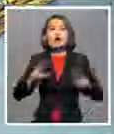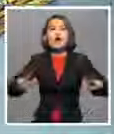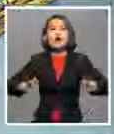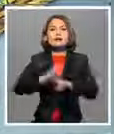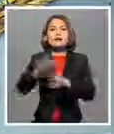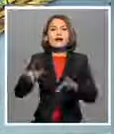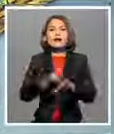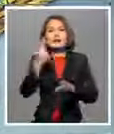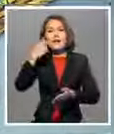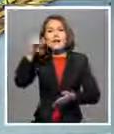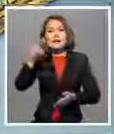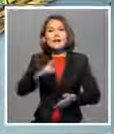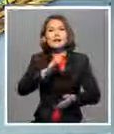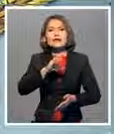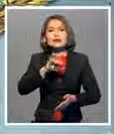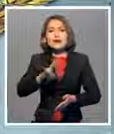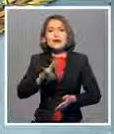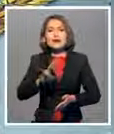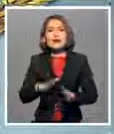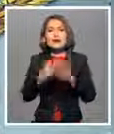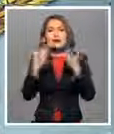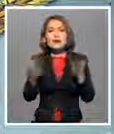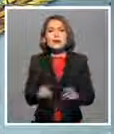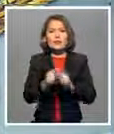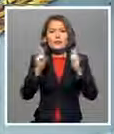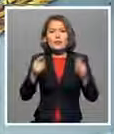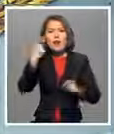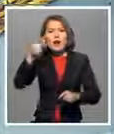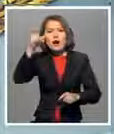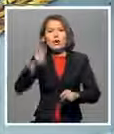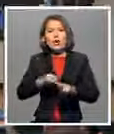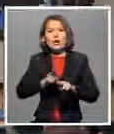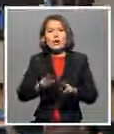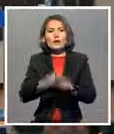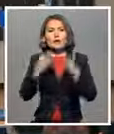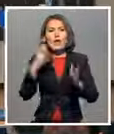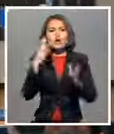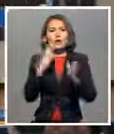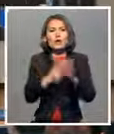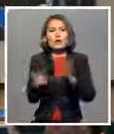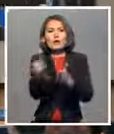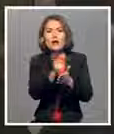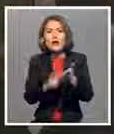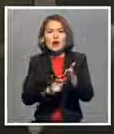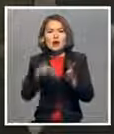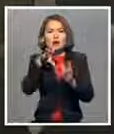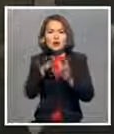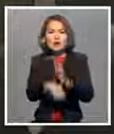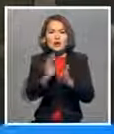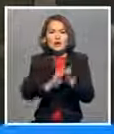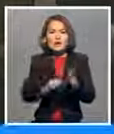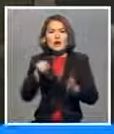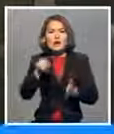Бүгін Астанада ақын Серік Сейітманның «Қара шаңырақ» атты кітабының тұсаукесері өтті. Автордың бұл жинағында 90-нан астам лирикалық өлеңдер